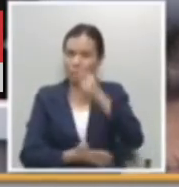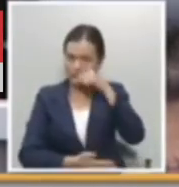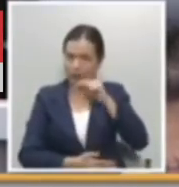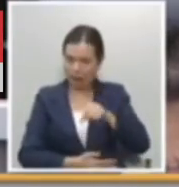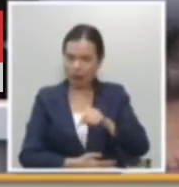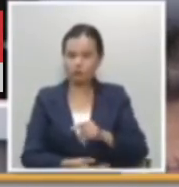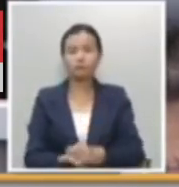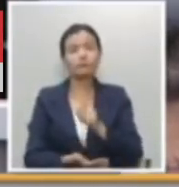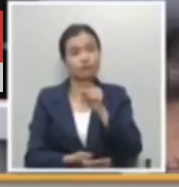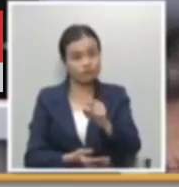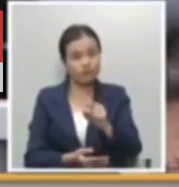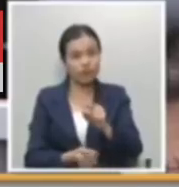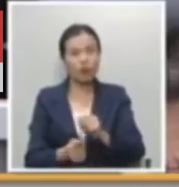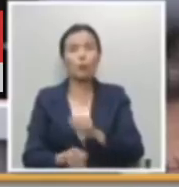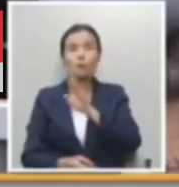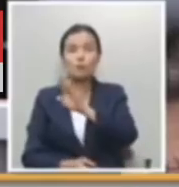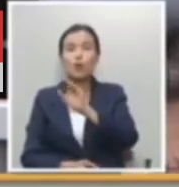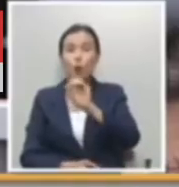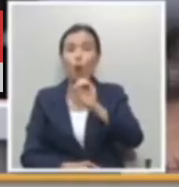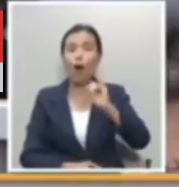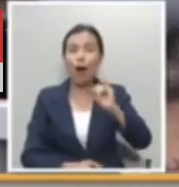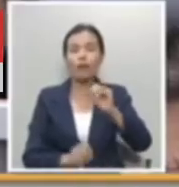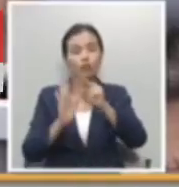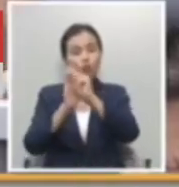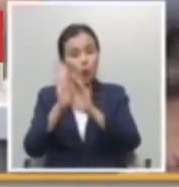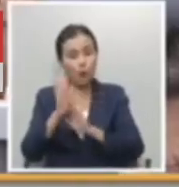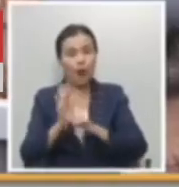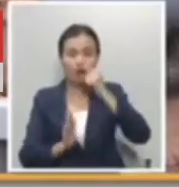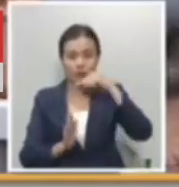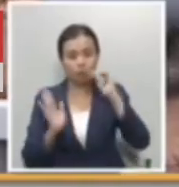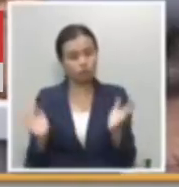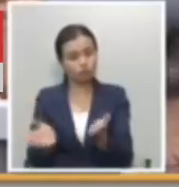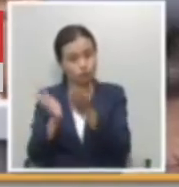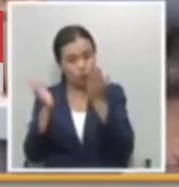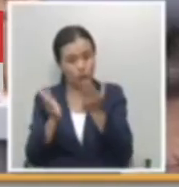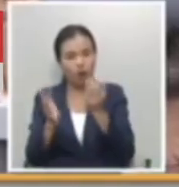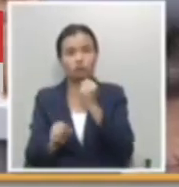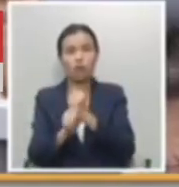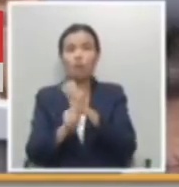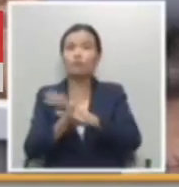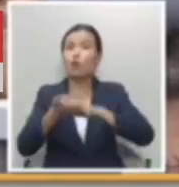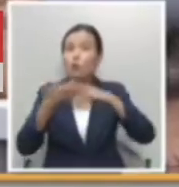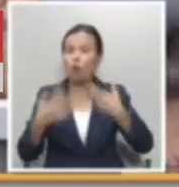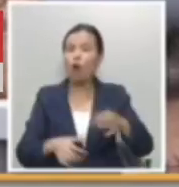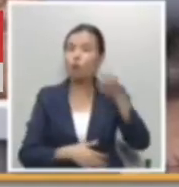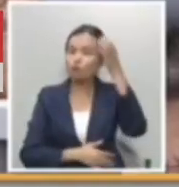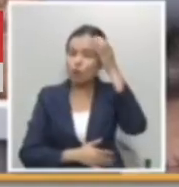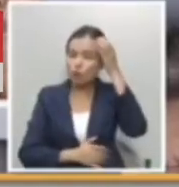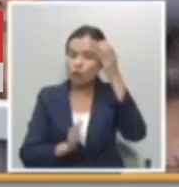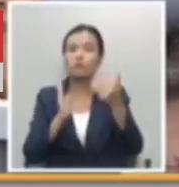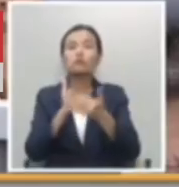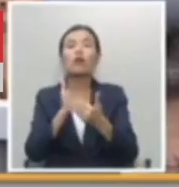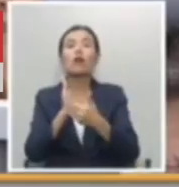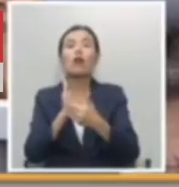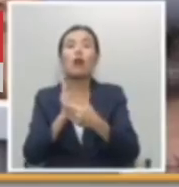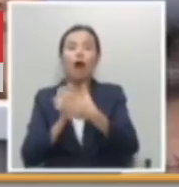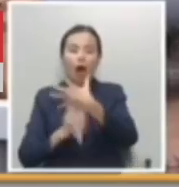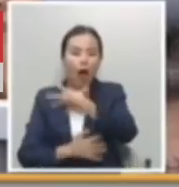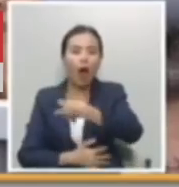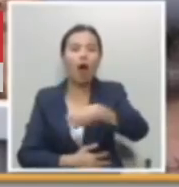นี่ยมันเป็น BOI มันเป็นนโยบายไทยต้องส่งเสริมเสร็จแล้วองค์ความรู้เทคโนโลยีเขาเอา